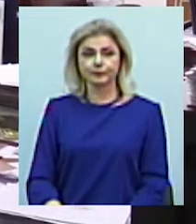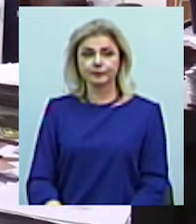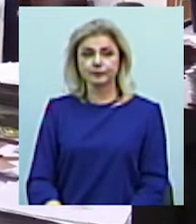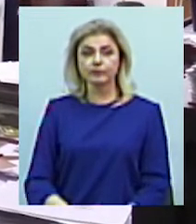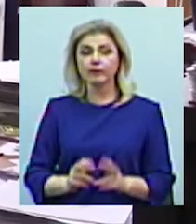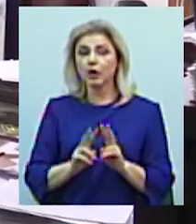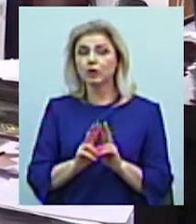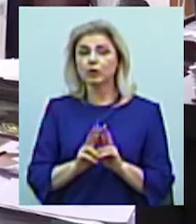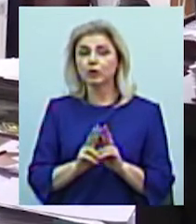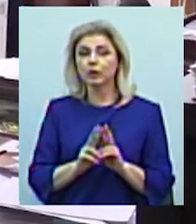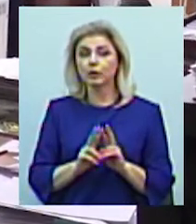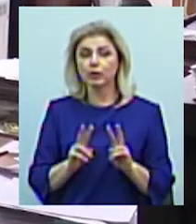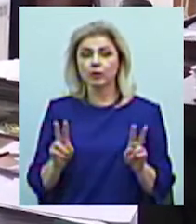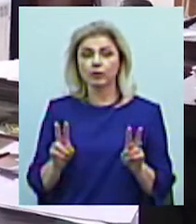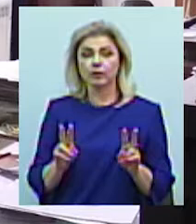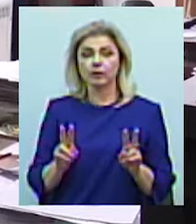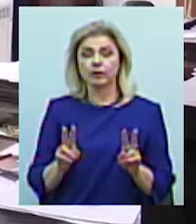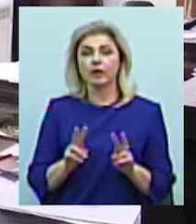Ніхто не може, нема у вас людини.